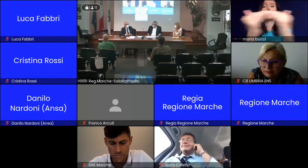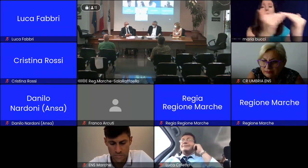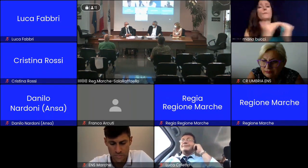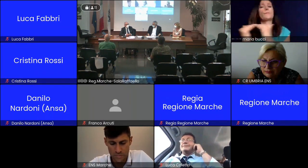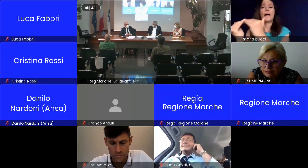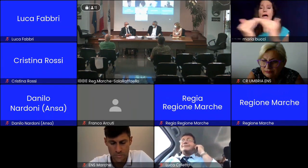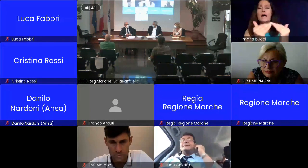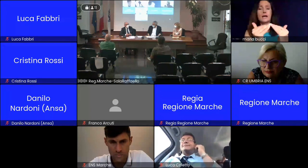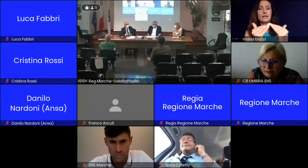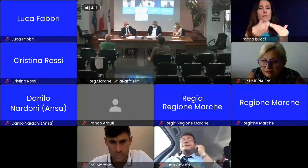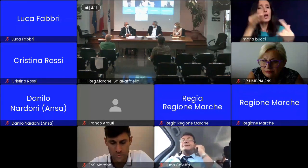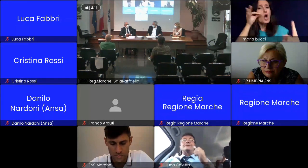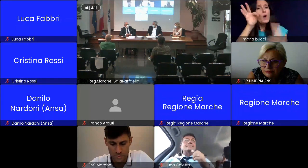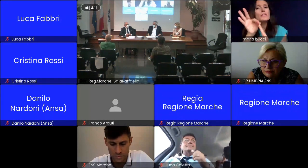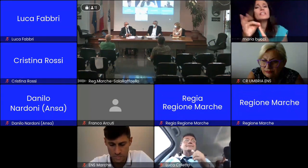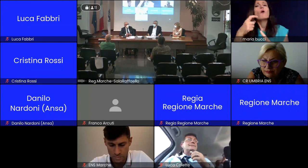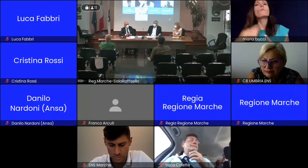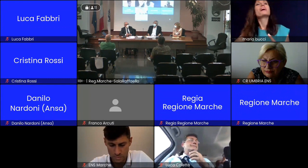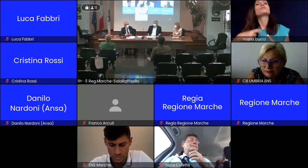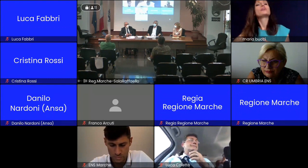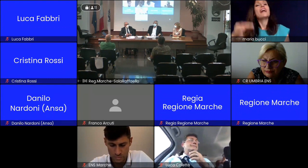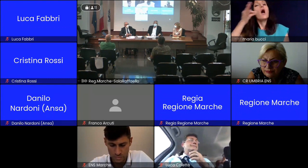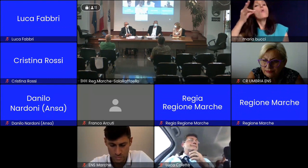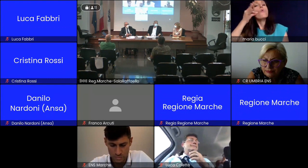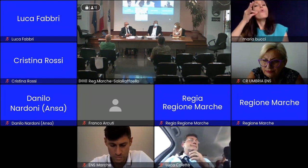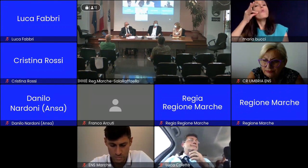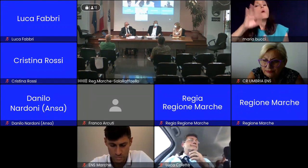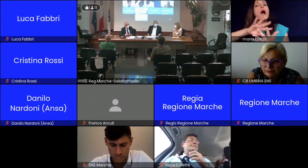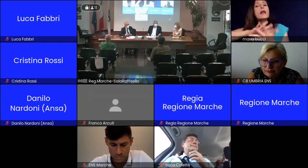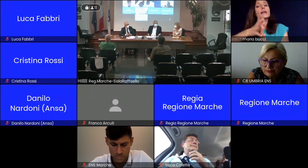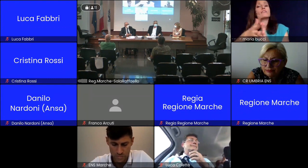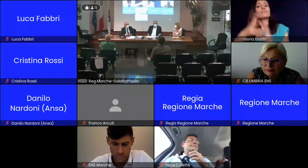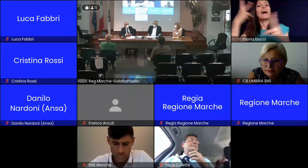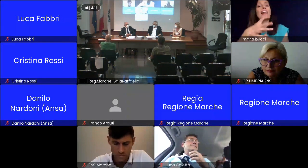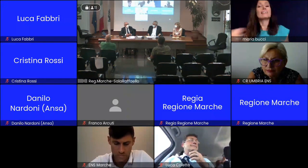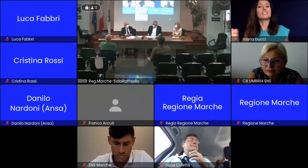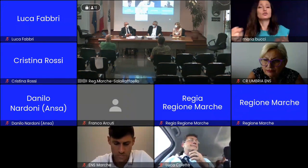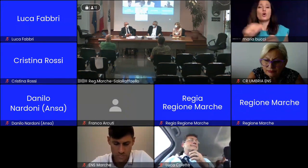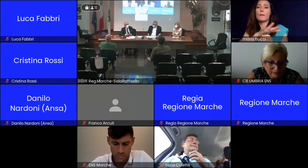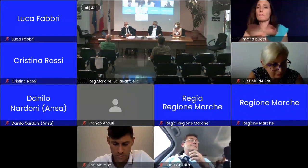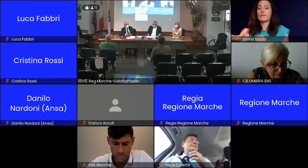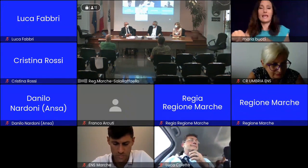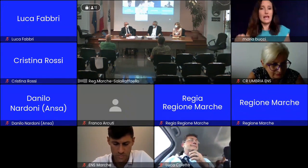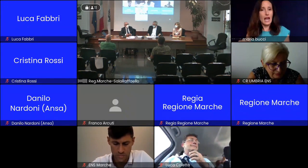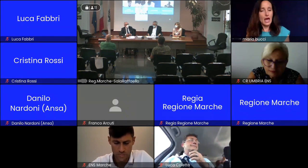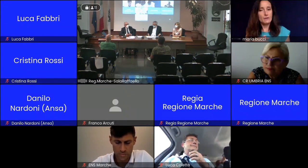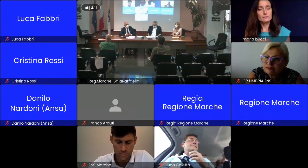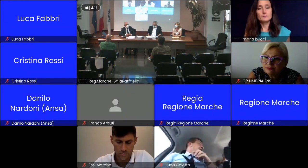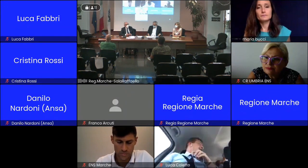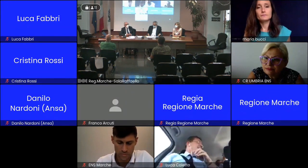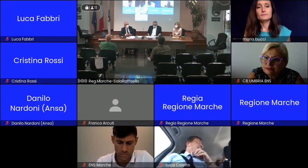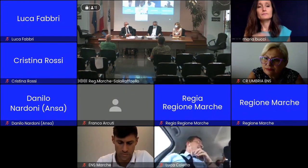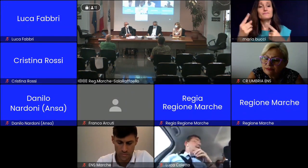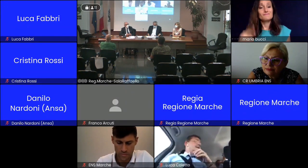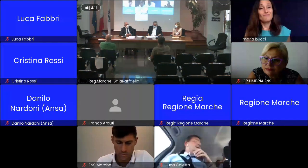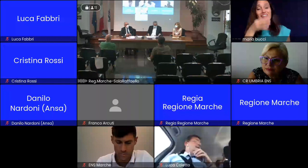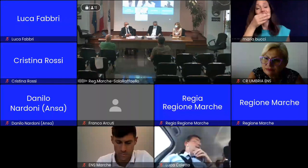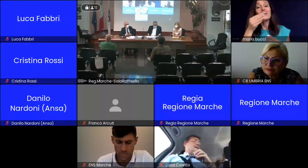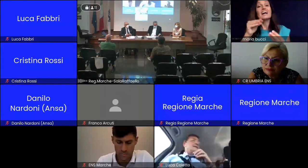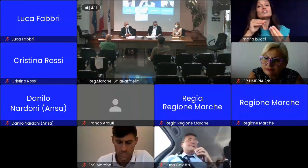della piena personalità umana. Voglio dire, questi strumenti servono non solo per i bisogni delle persone normali,